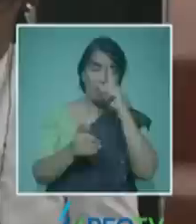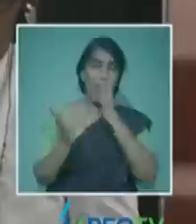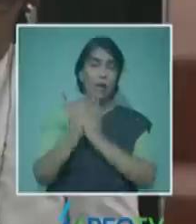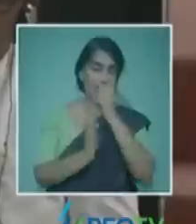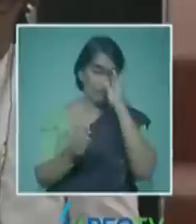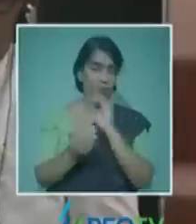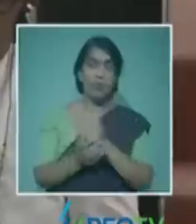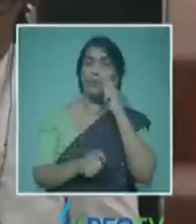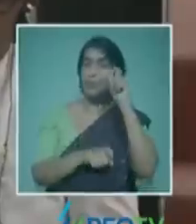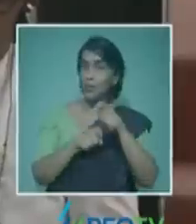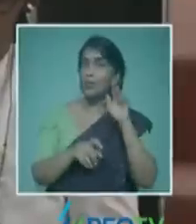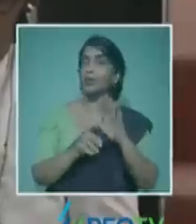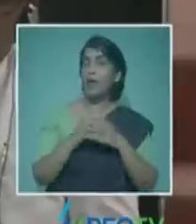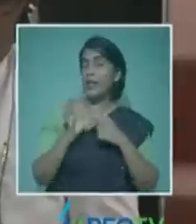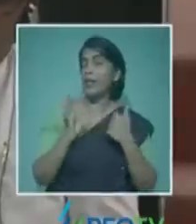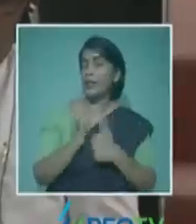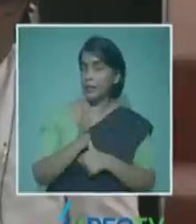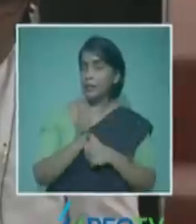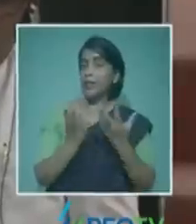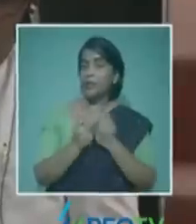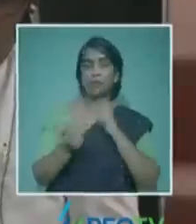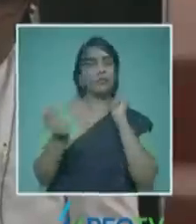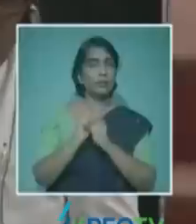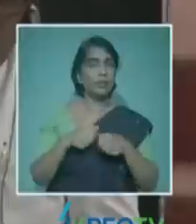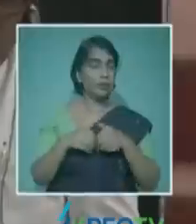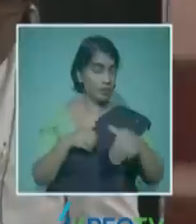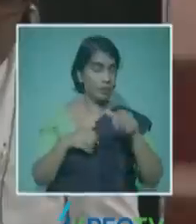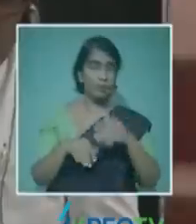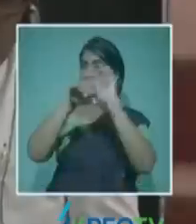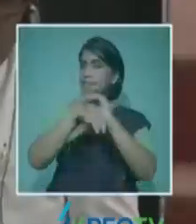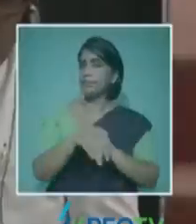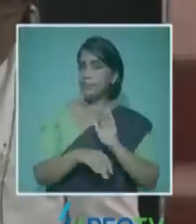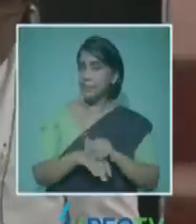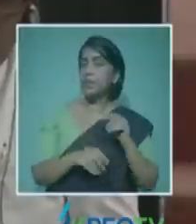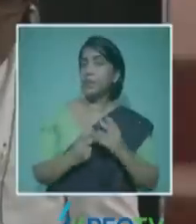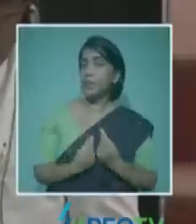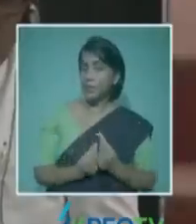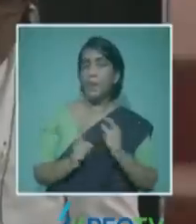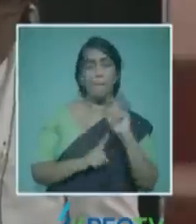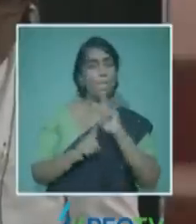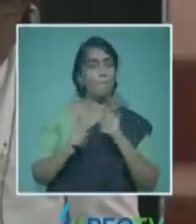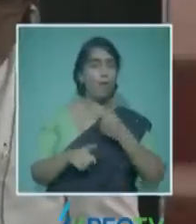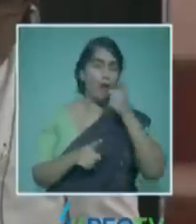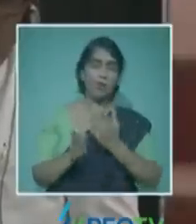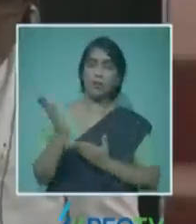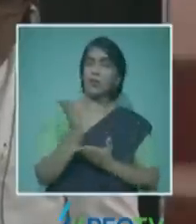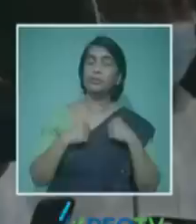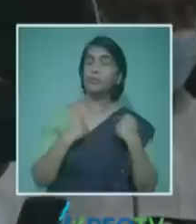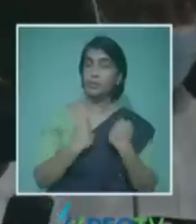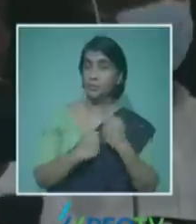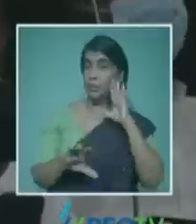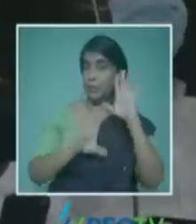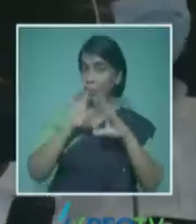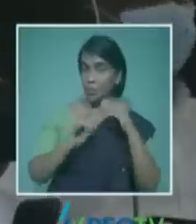වැඩි පාරිභෝග කටයුතු පිළිම අධිකාරී පනත අවශ්‍ය සංශෝධන මේ වෙනිදා හඳුනාගෙන අතර කඩිනේ මේ පාර්ලිමේන්තු අනුමැතිය ඉදිරිපත් කිරීම බලාපොරොත්තු